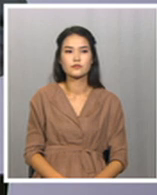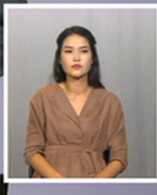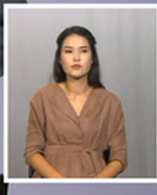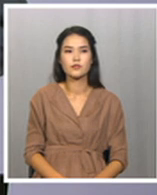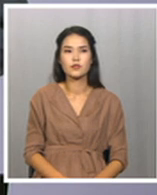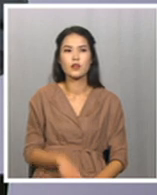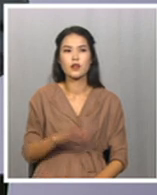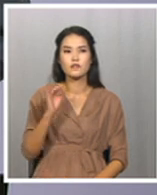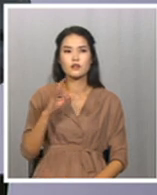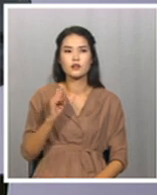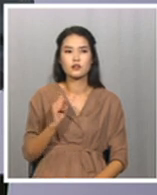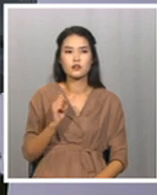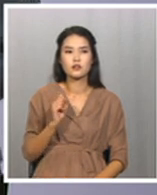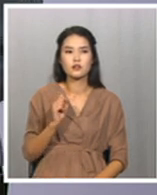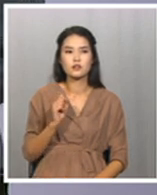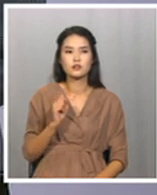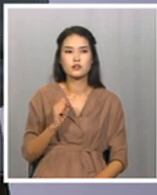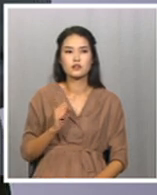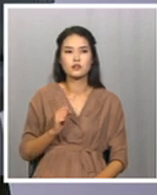Вера.